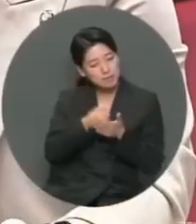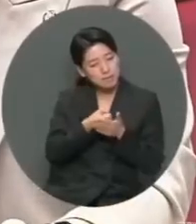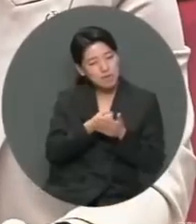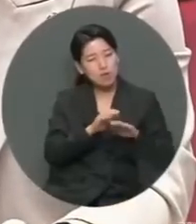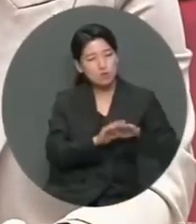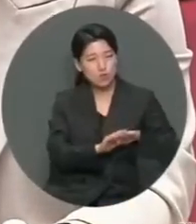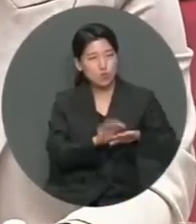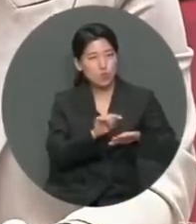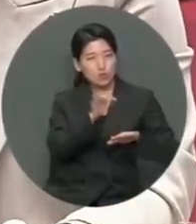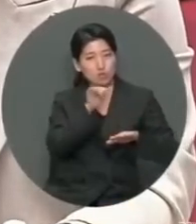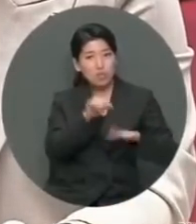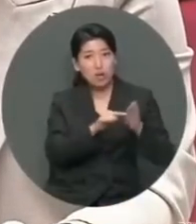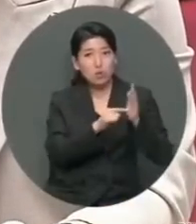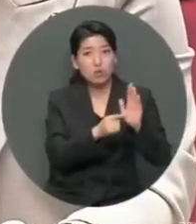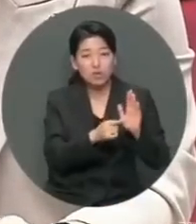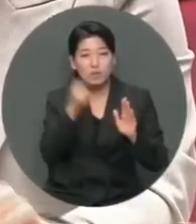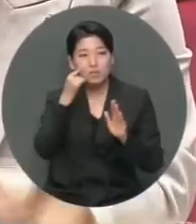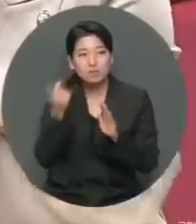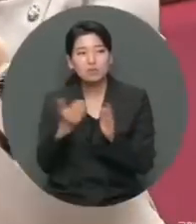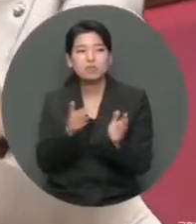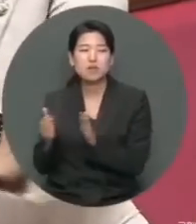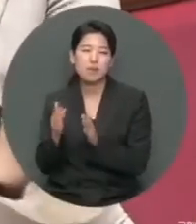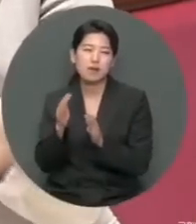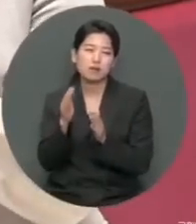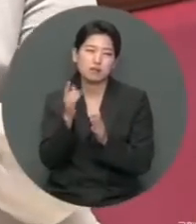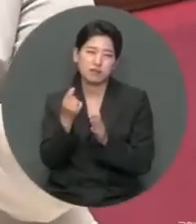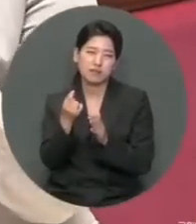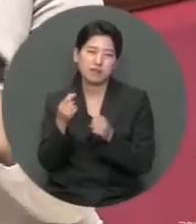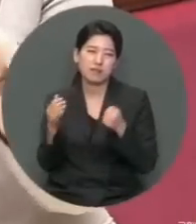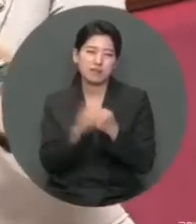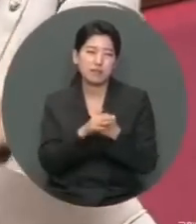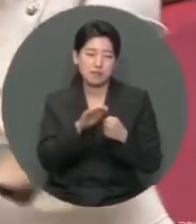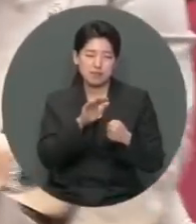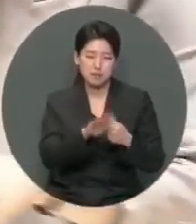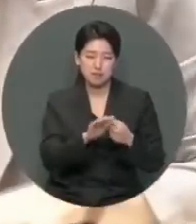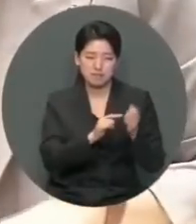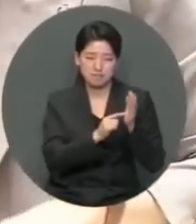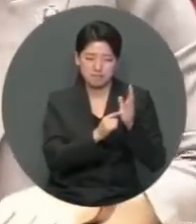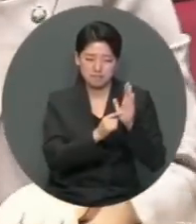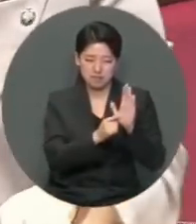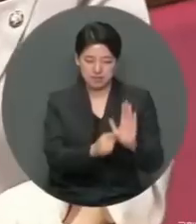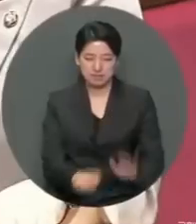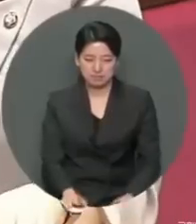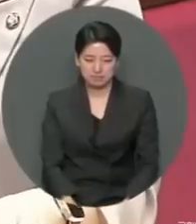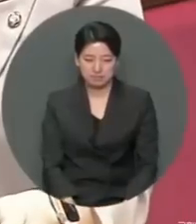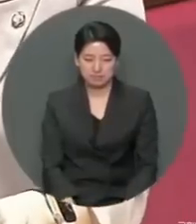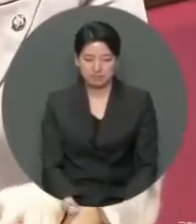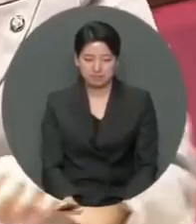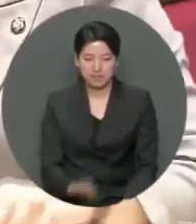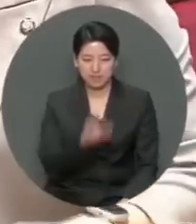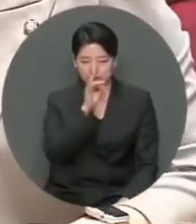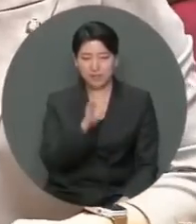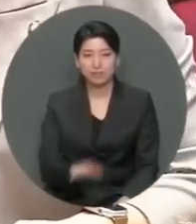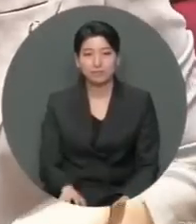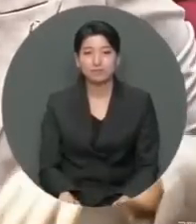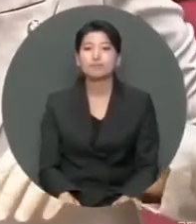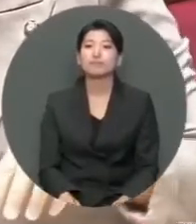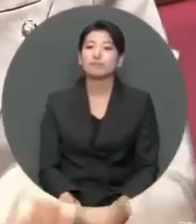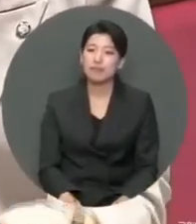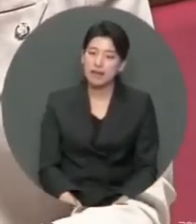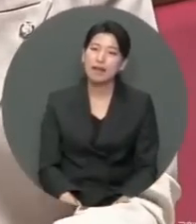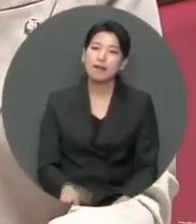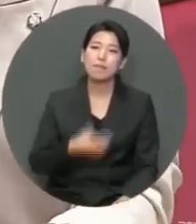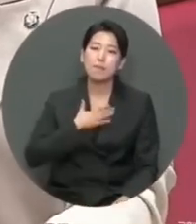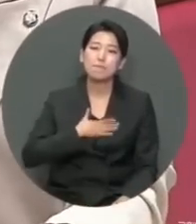지금 네. 말씀드리지를 못하는 걸 양해해 주십시오. 뭐 하여튼 오늘 말씀 안 하시는 게 이제 마음이신 것 같으니까 제가 뭐 어떻게 더 강요할 순